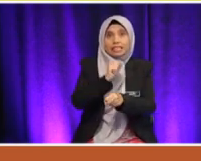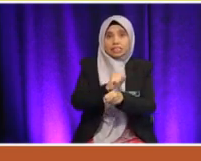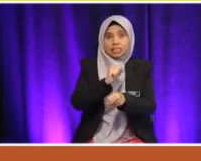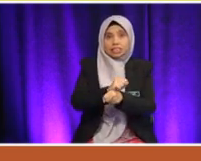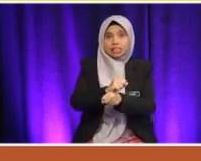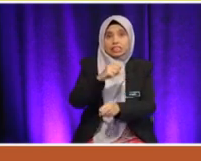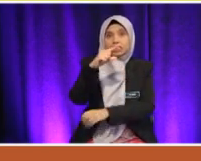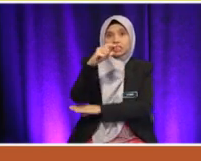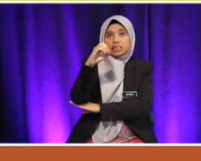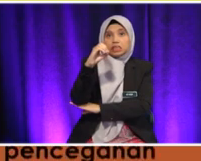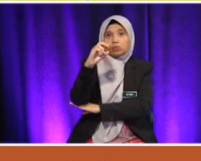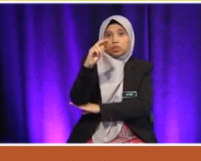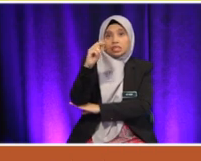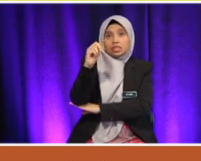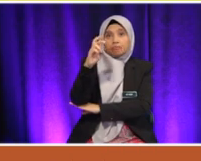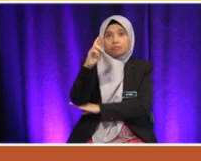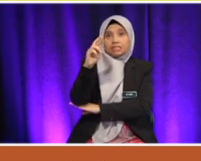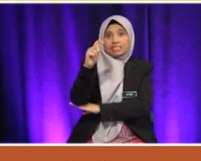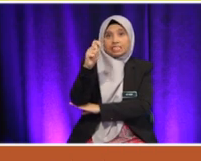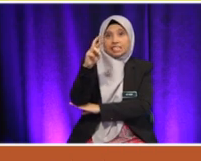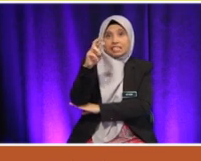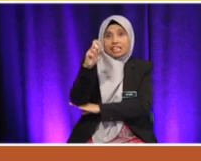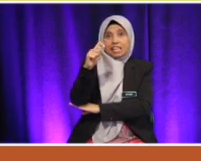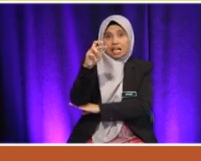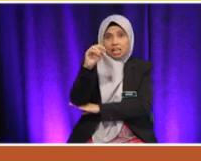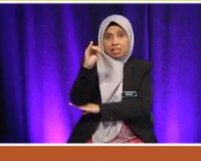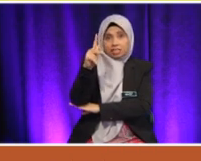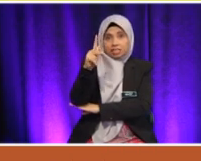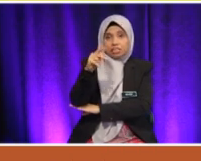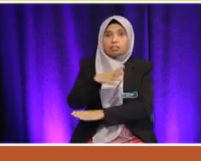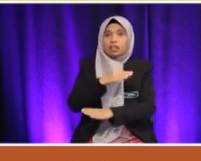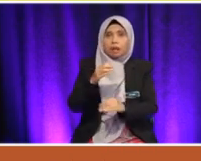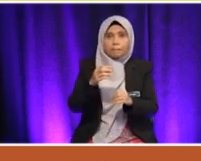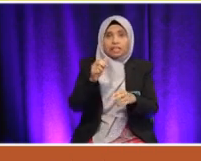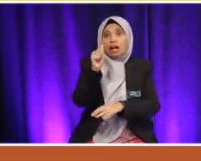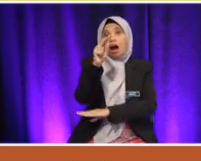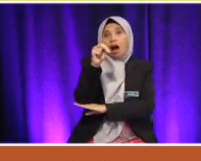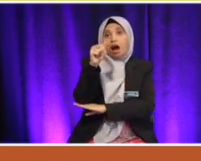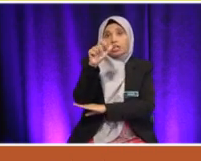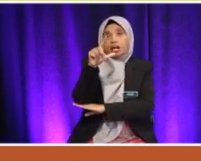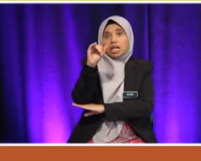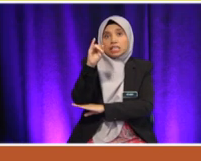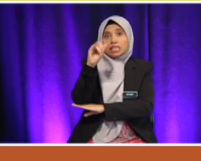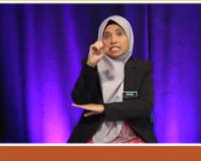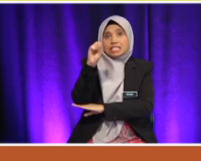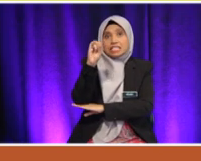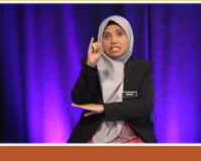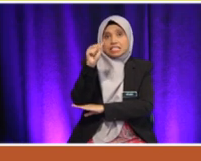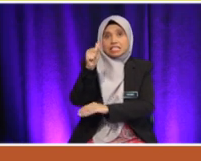jeratering berdasarkan situasi case seterusnya mode akan dapat menganalisis langkah pencegahan yang sesuai dengan